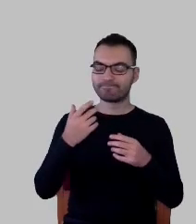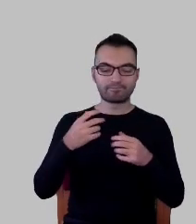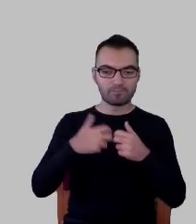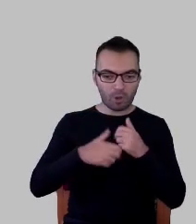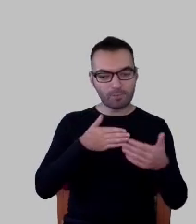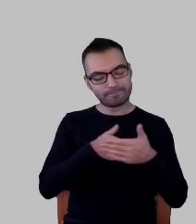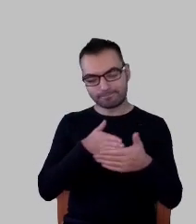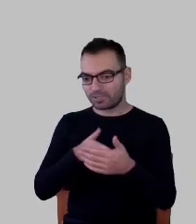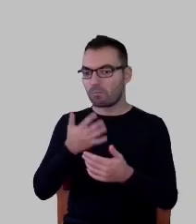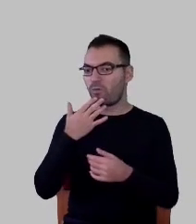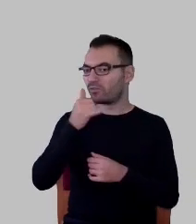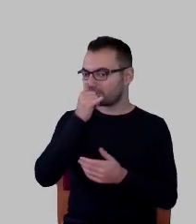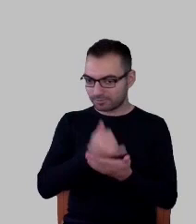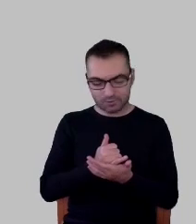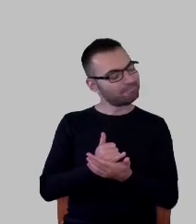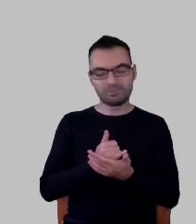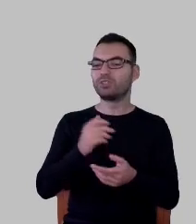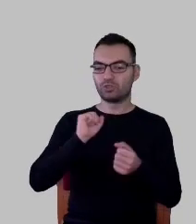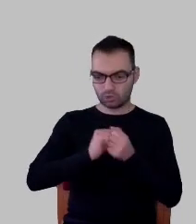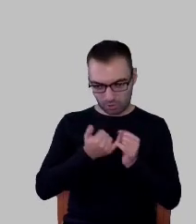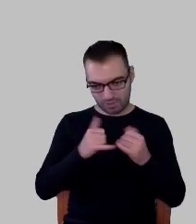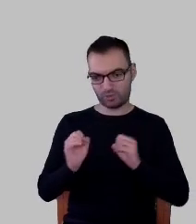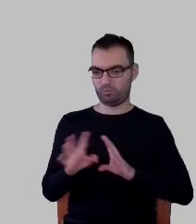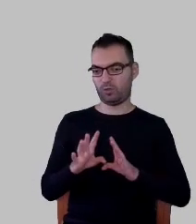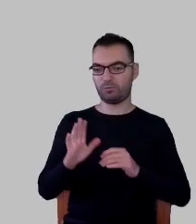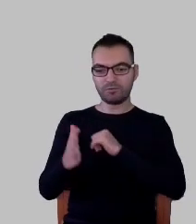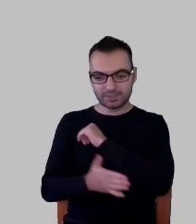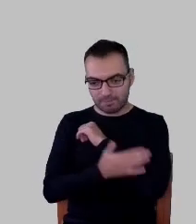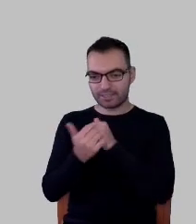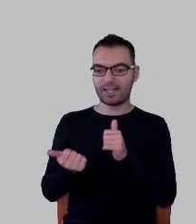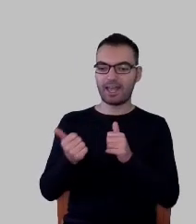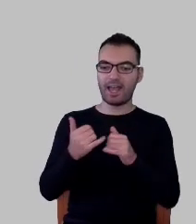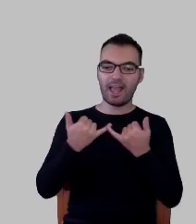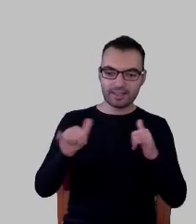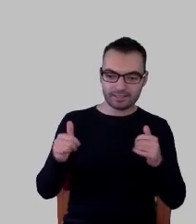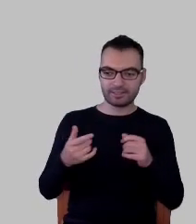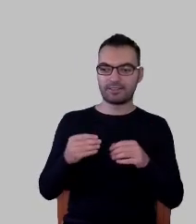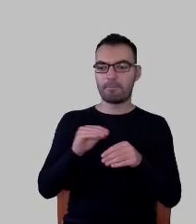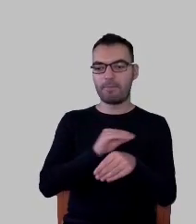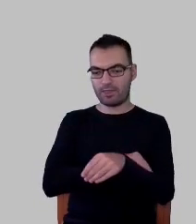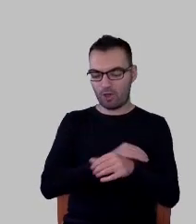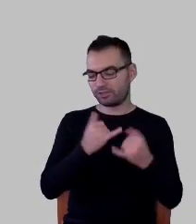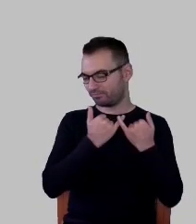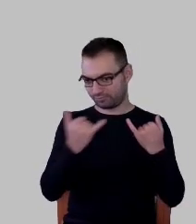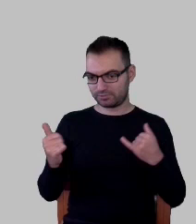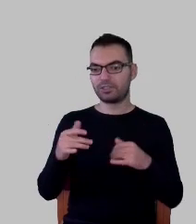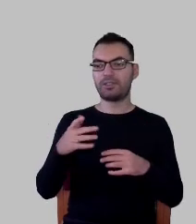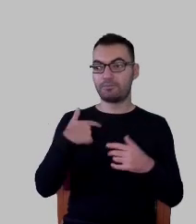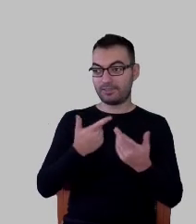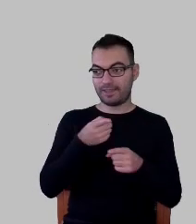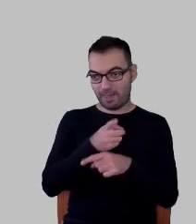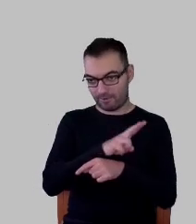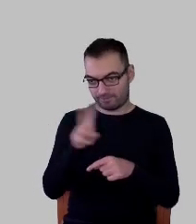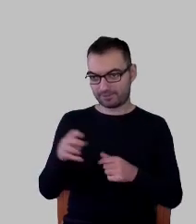nie pojawia, są inne sposoby alternatywne, wspomagające metody i do tego Państwa zachęcamy